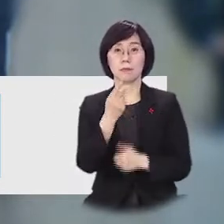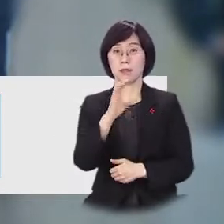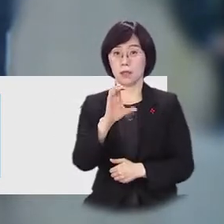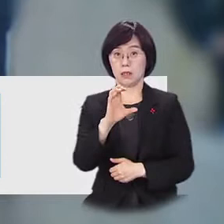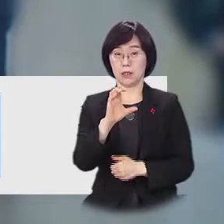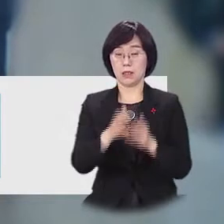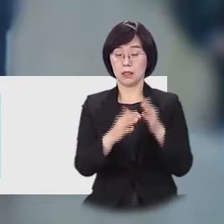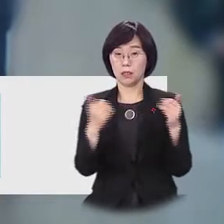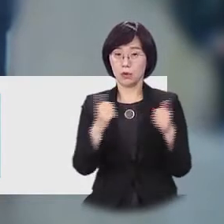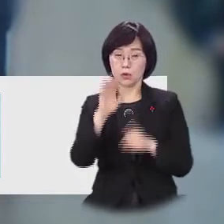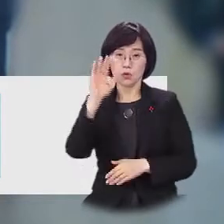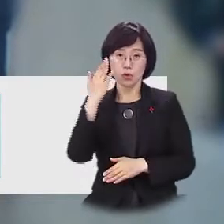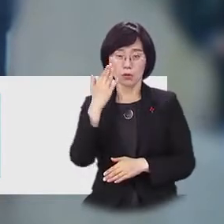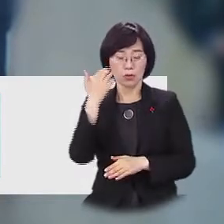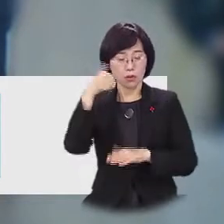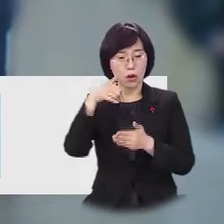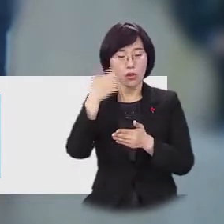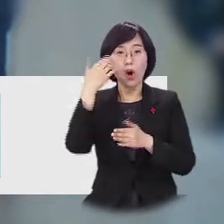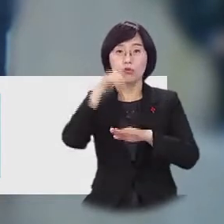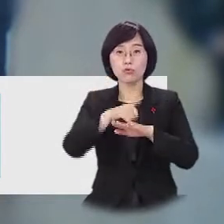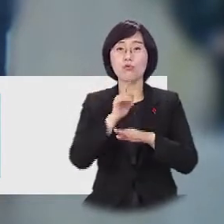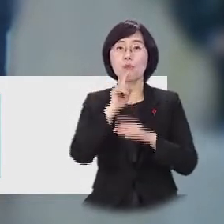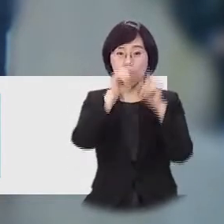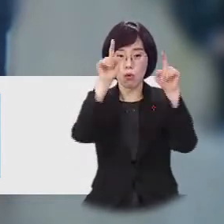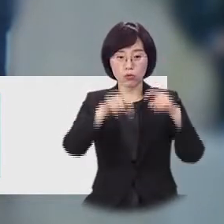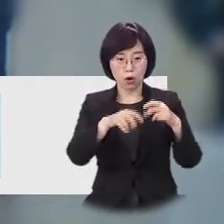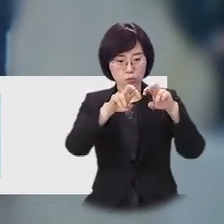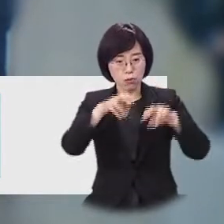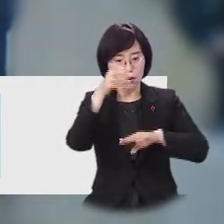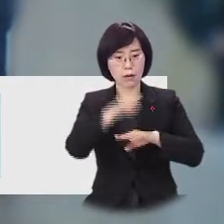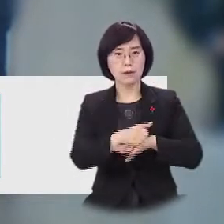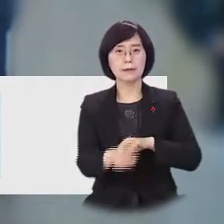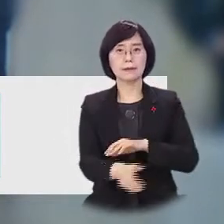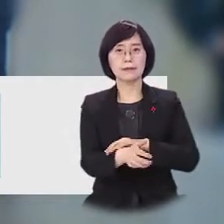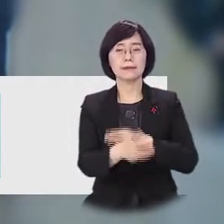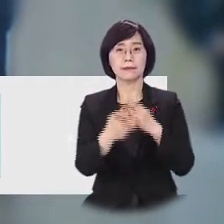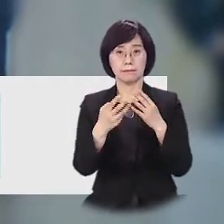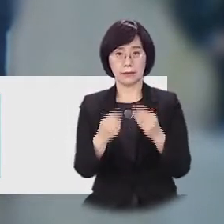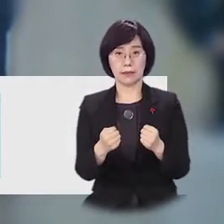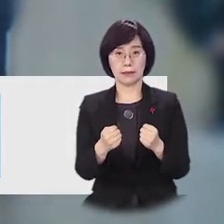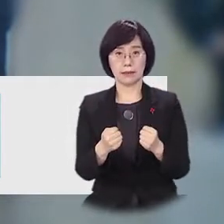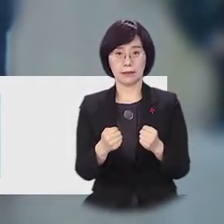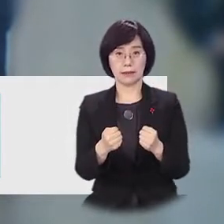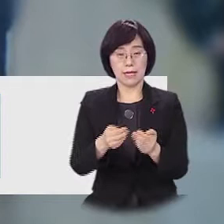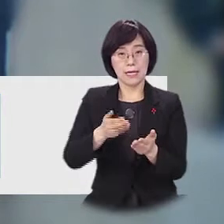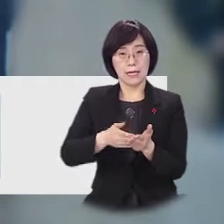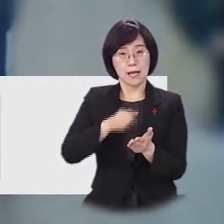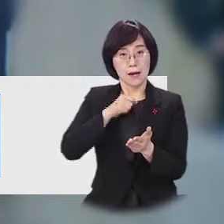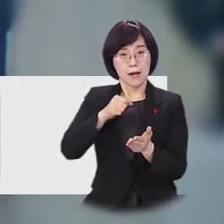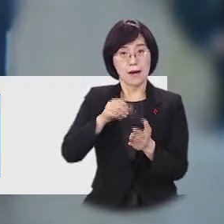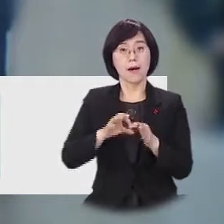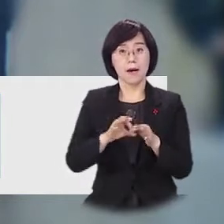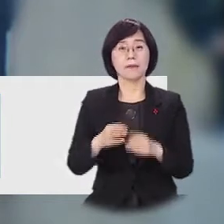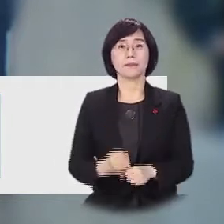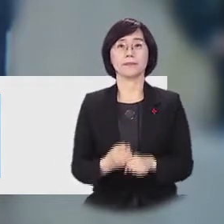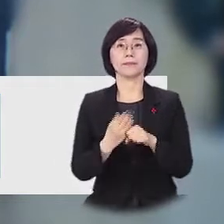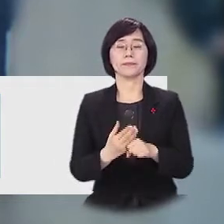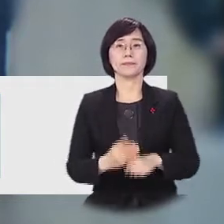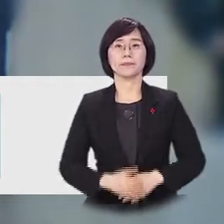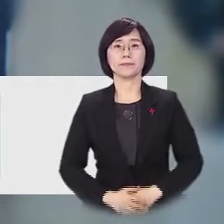TBC가 시의회의 최근 연수 보고서를 분석해 보니까 부실투성이었습니다. 야무진 기자가 간다. 박철희